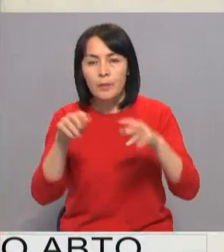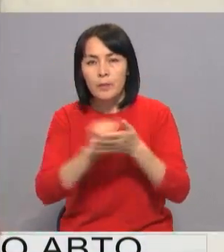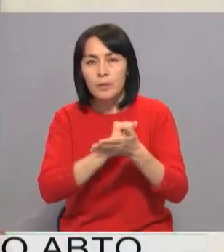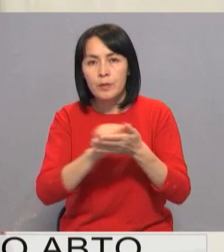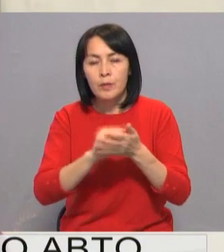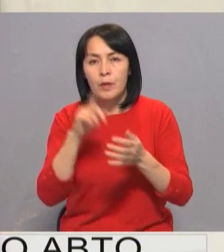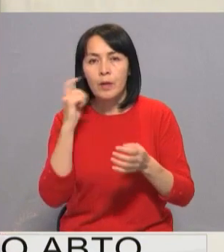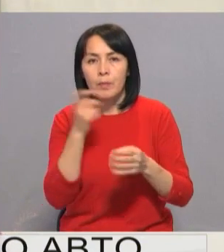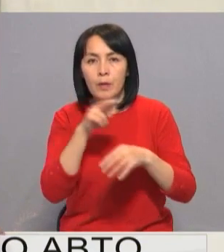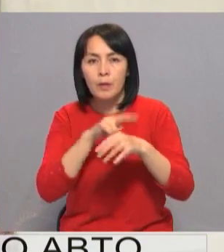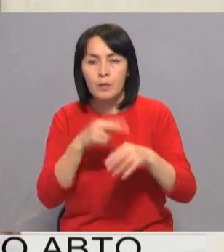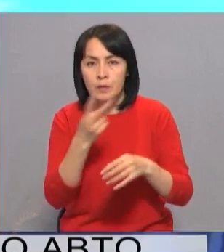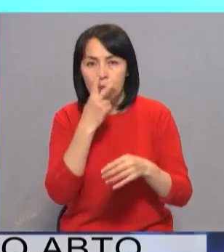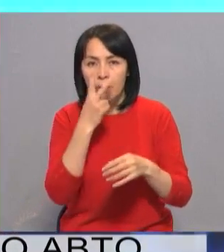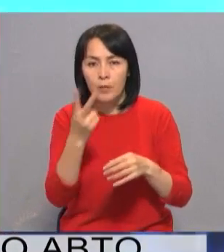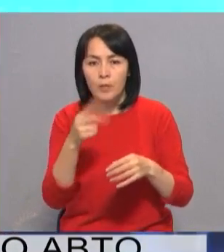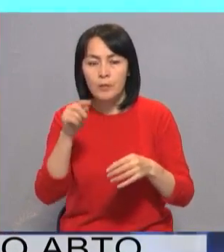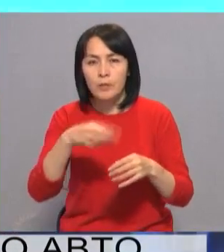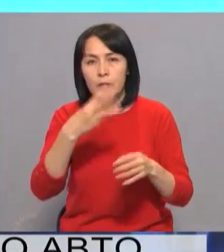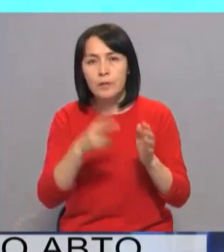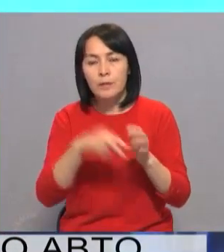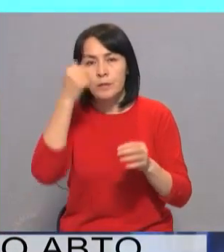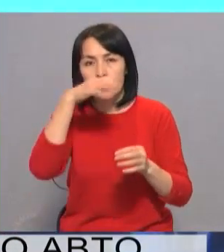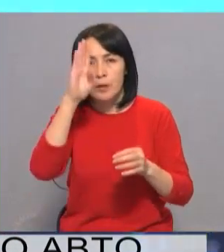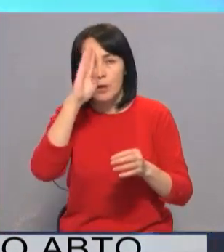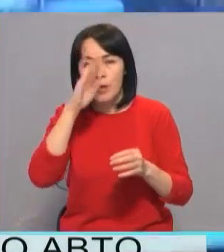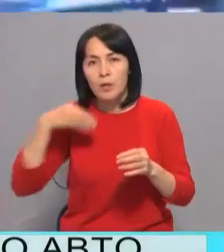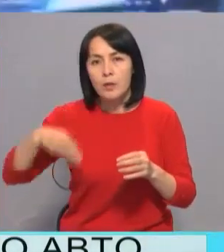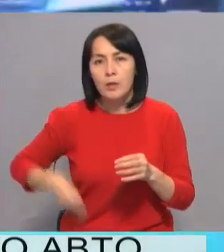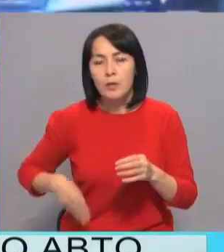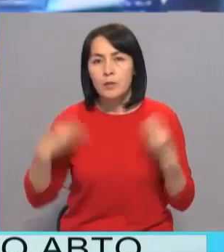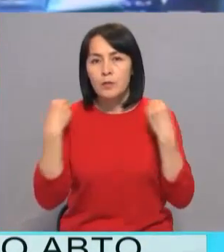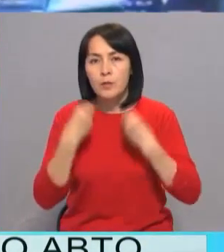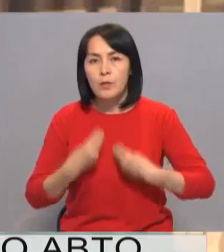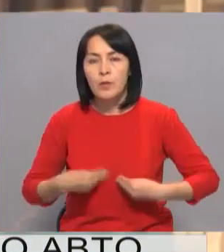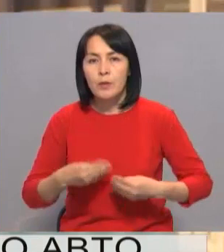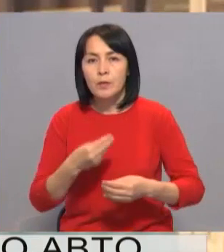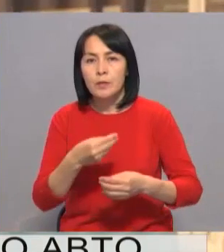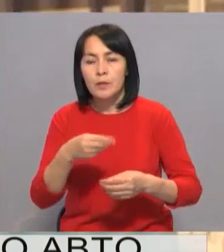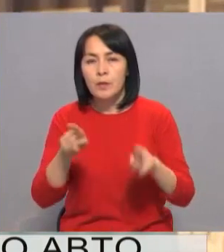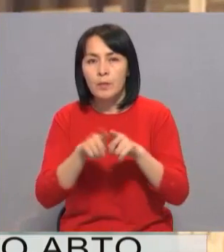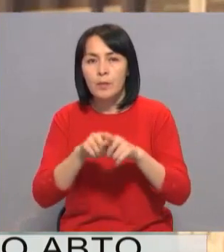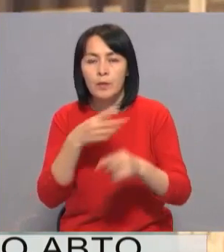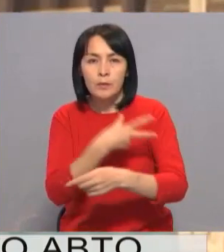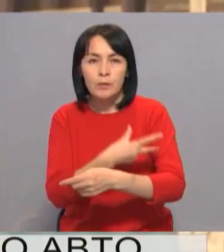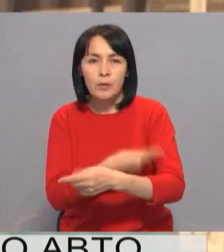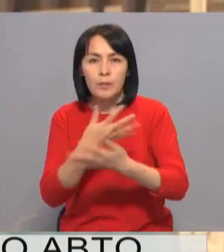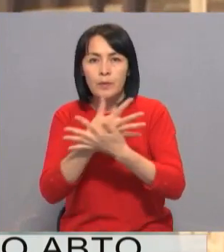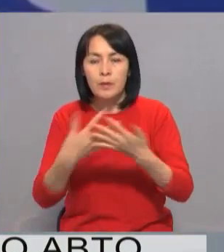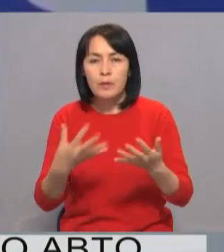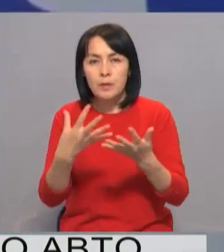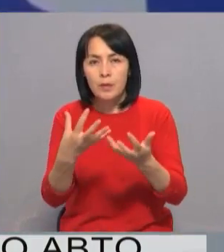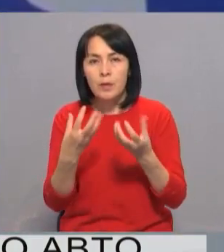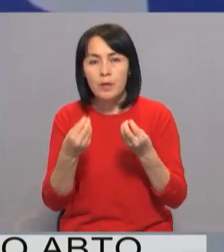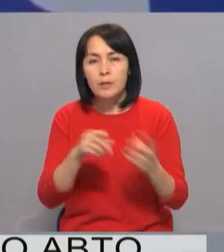документов водителя полицейские обнаружили у 38-летнего мужчины в кармане куртки предмет, похожий на наркотическое средство.